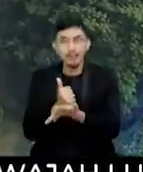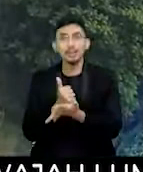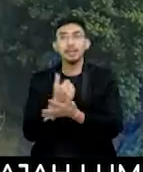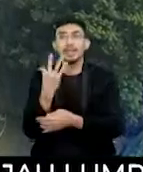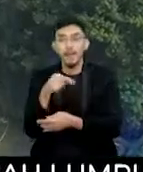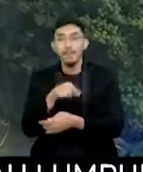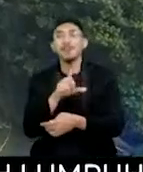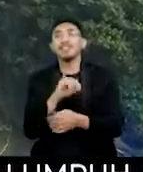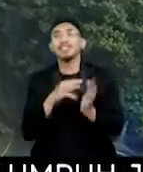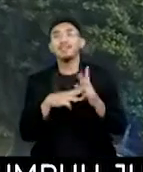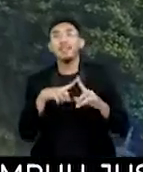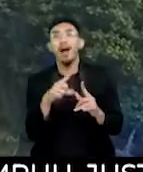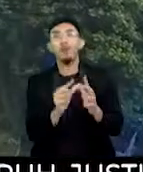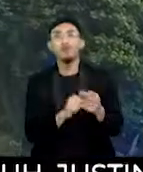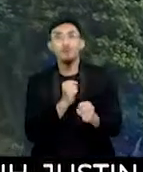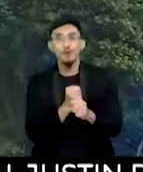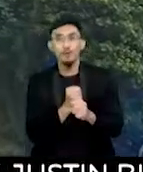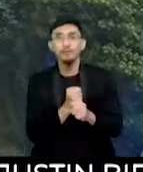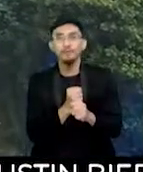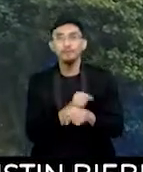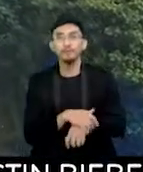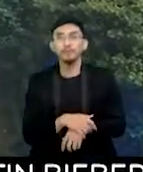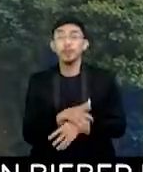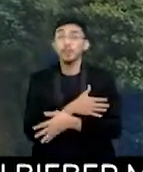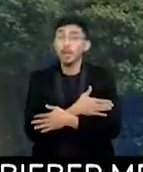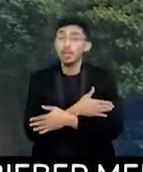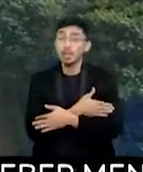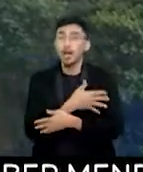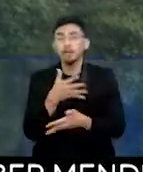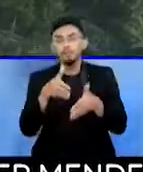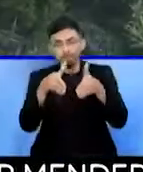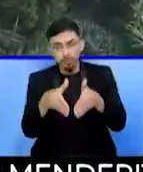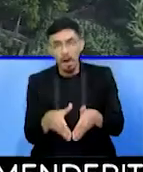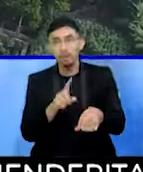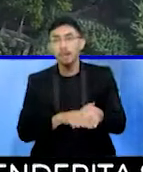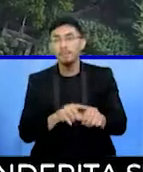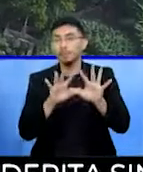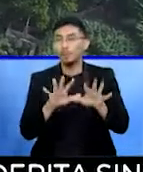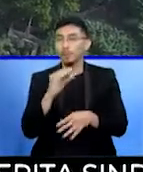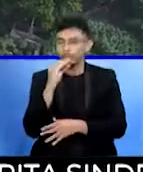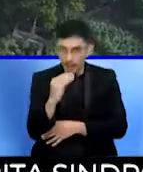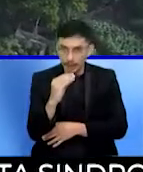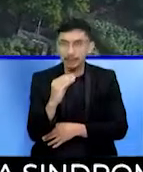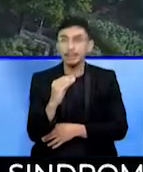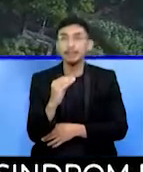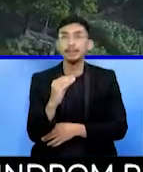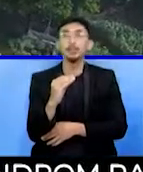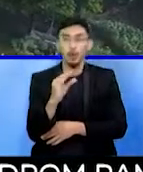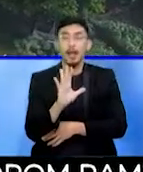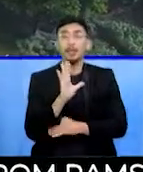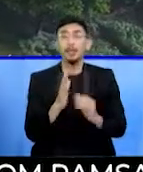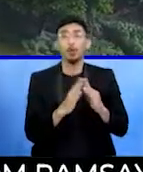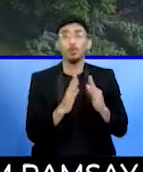nantinya jenazah akan dimakamkan sekitar pukul 10 pagi dan diberangkatkan dari rumah duka, yakni dari